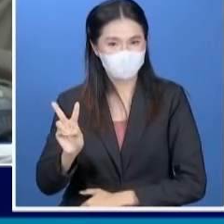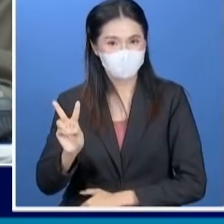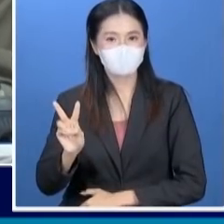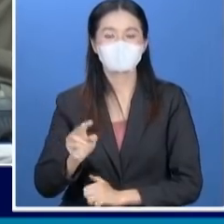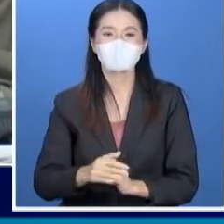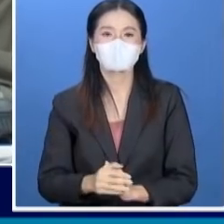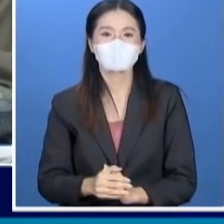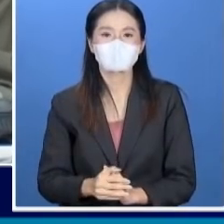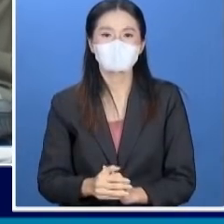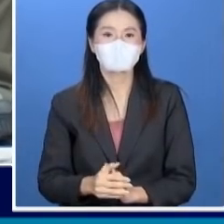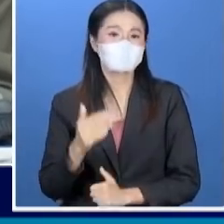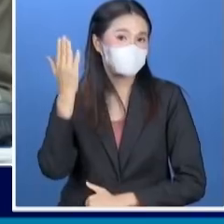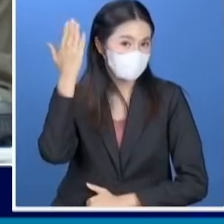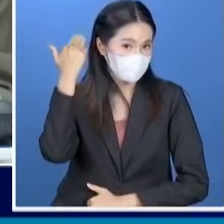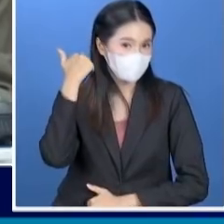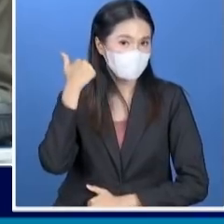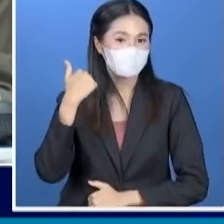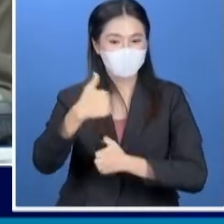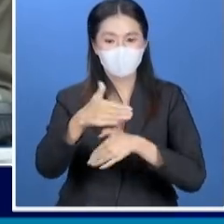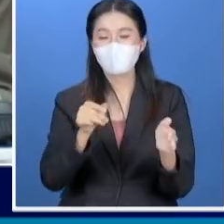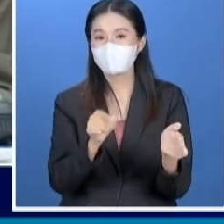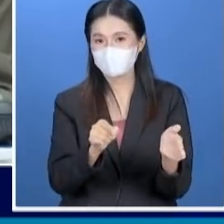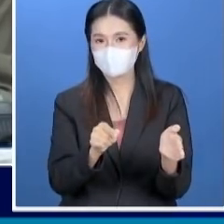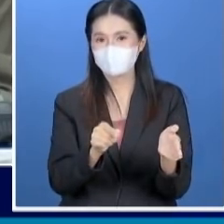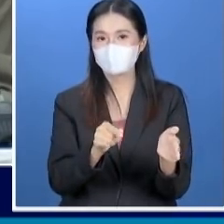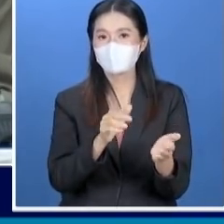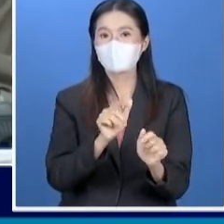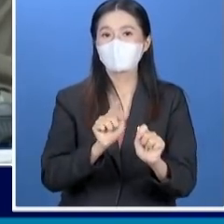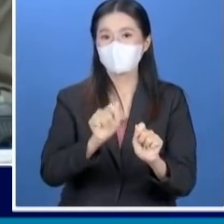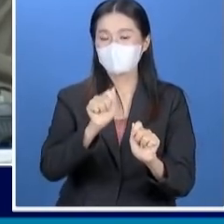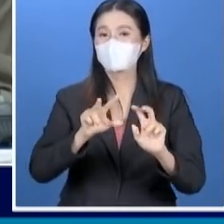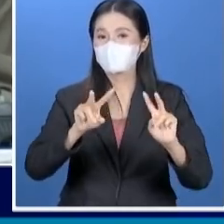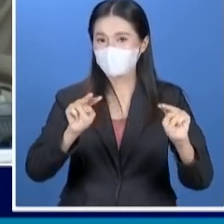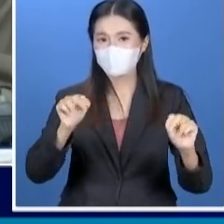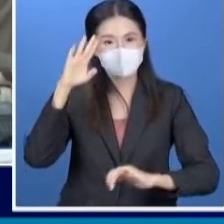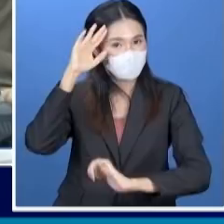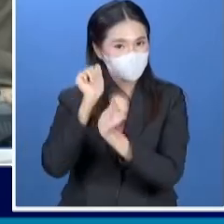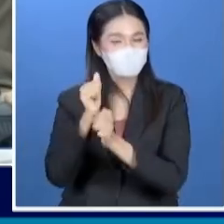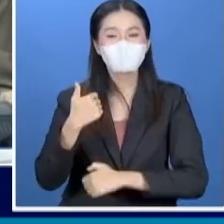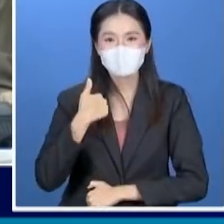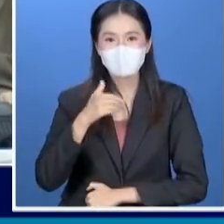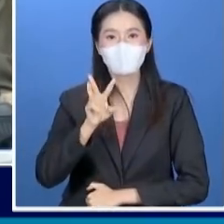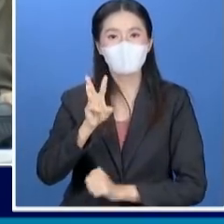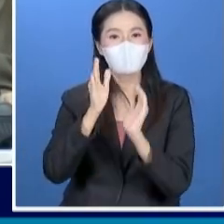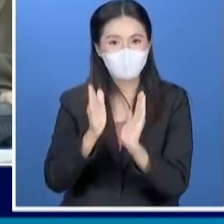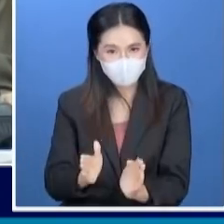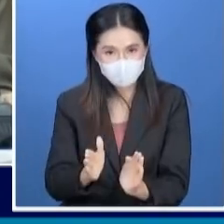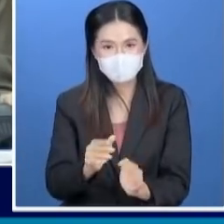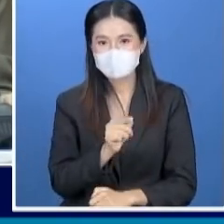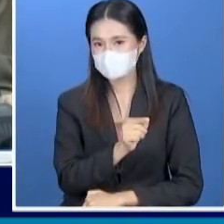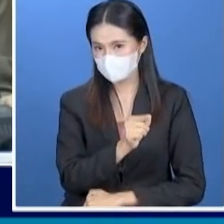ครับในวันนั้นเนี่ยที่อยู่ในห้องผู้กับสภ.เมืองนนทบุรีเนี่ยมีทั้งหมด6ท่านนะครับการกล่